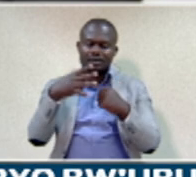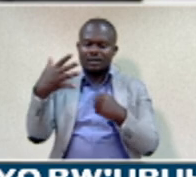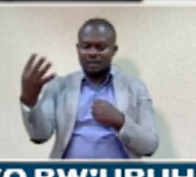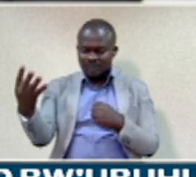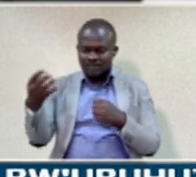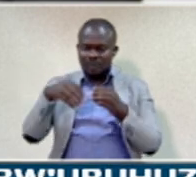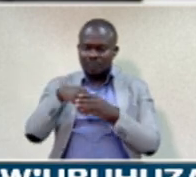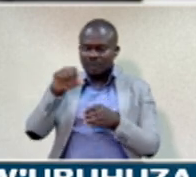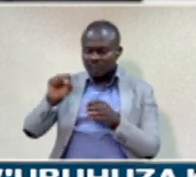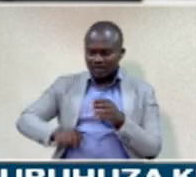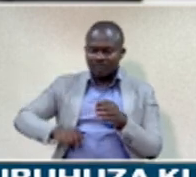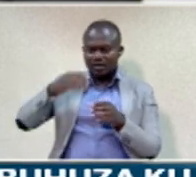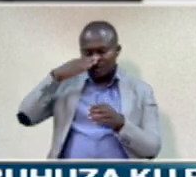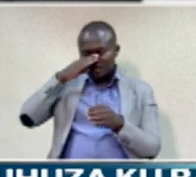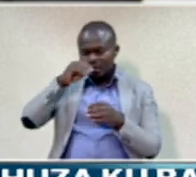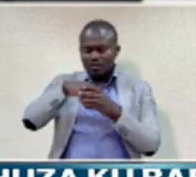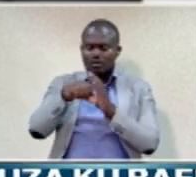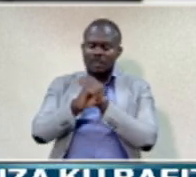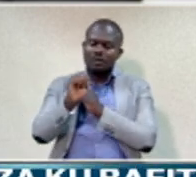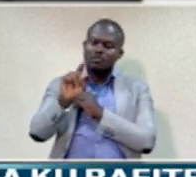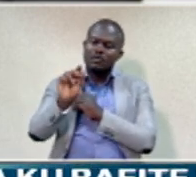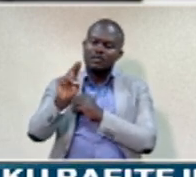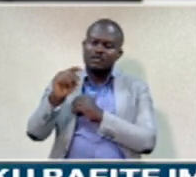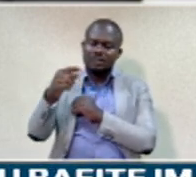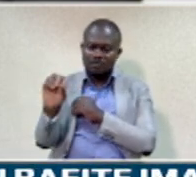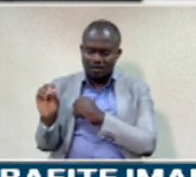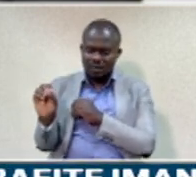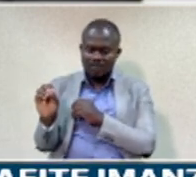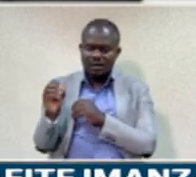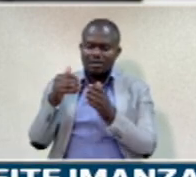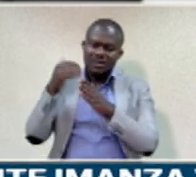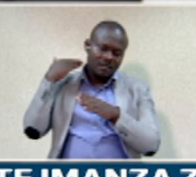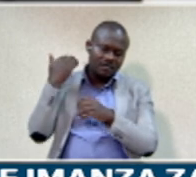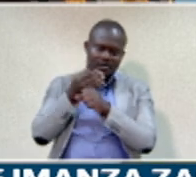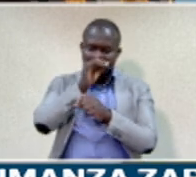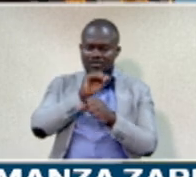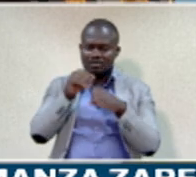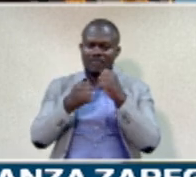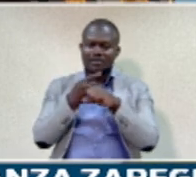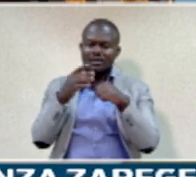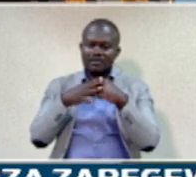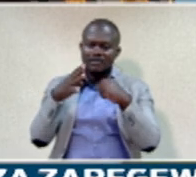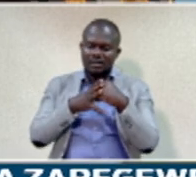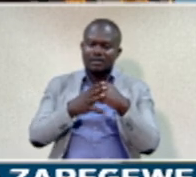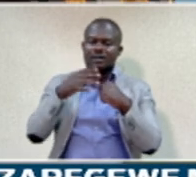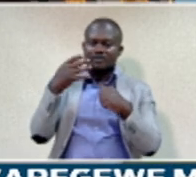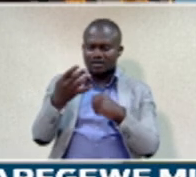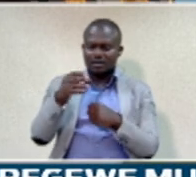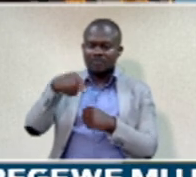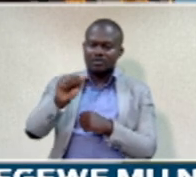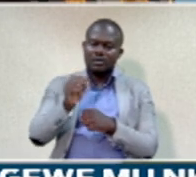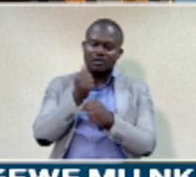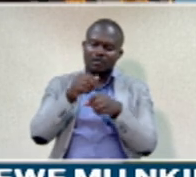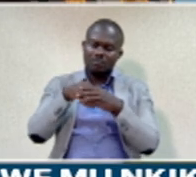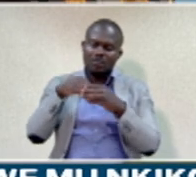y'Amajyepfo akarere ka Nyanza umurenge wa Mukingo mu kagari ka Nkomero bira genocide yakora abatutsi mu 1994 Rusesabagina Paul yakoraga